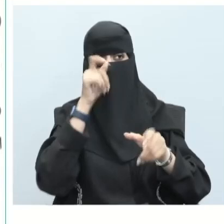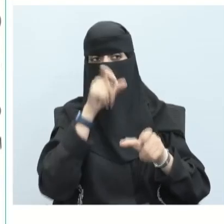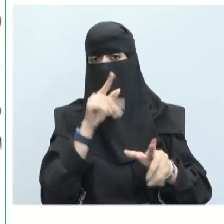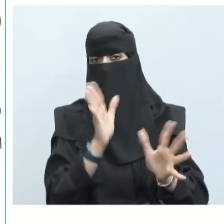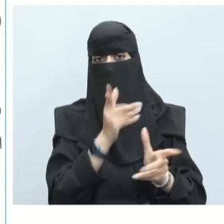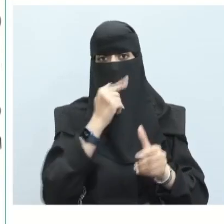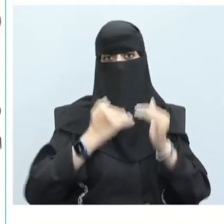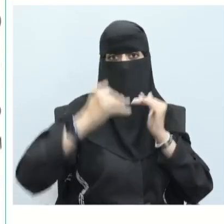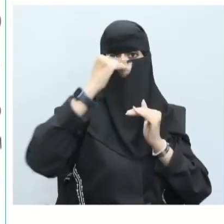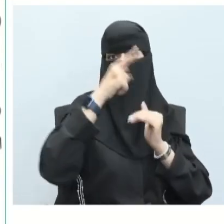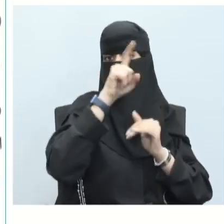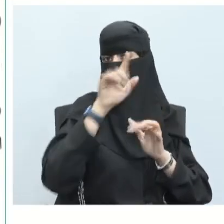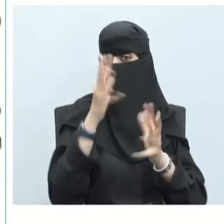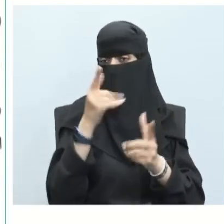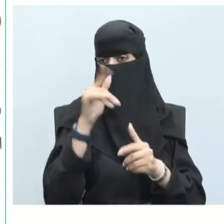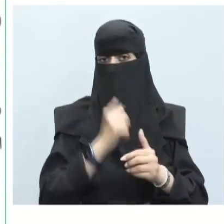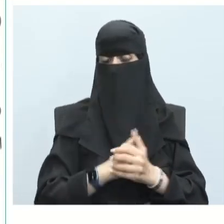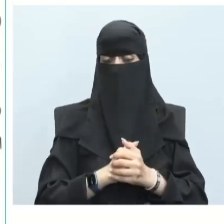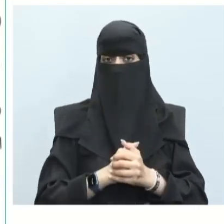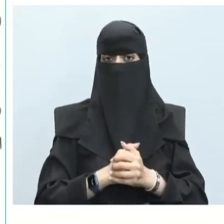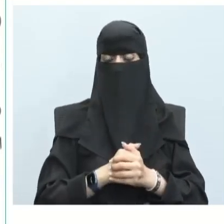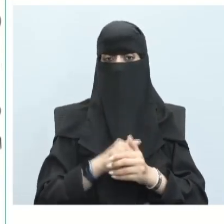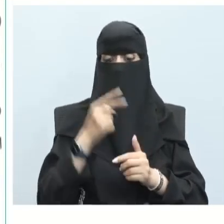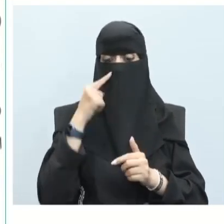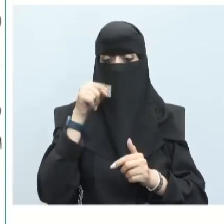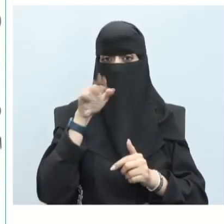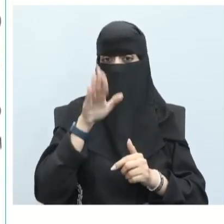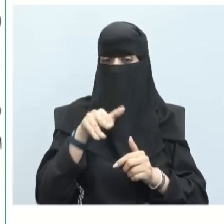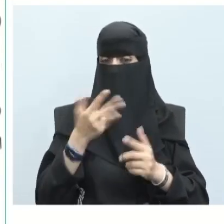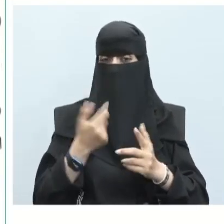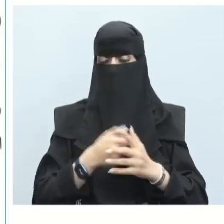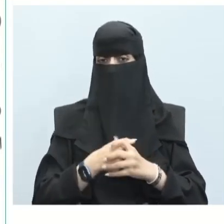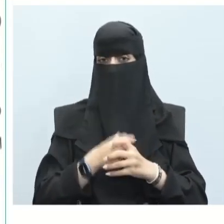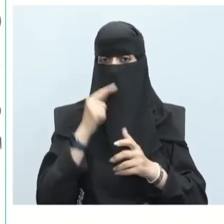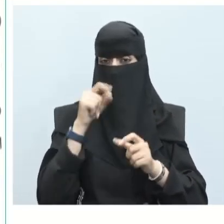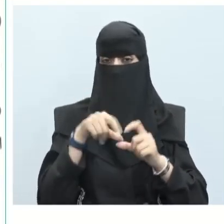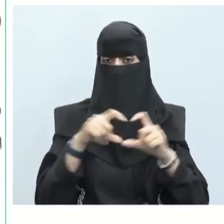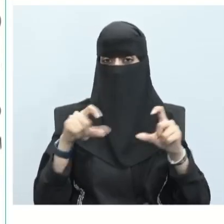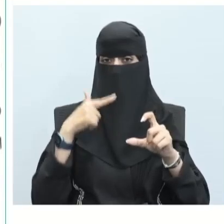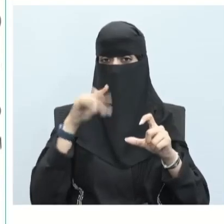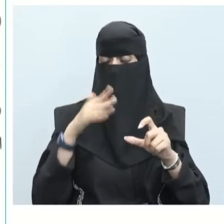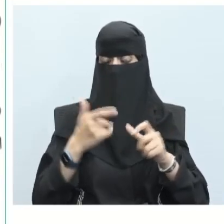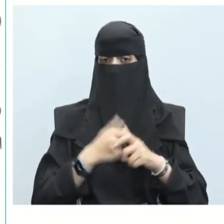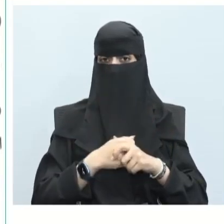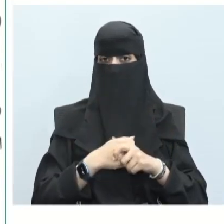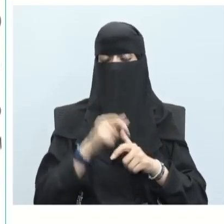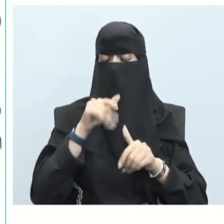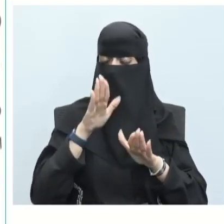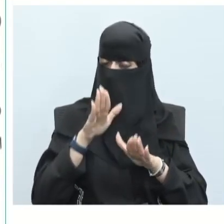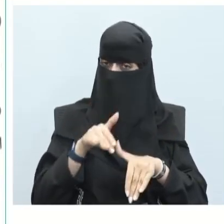من الناس ه هنا في هذه الفقره هنا